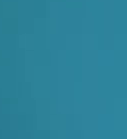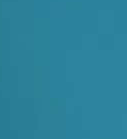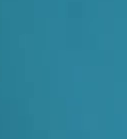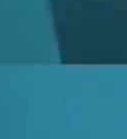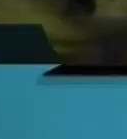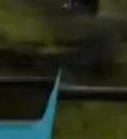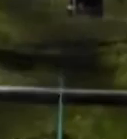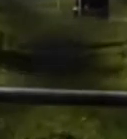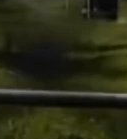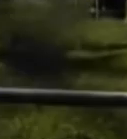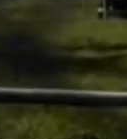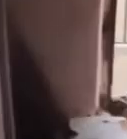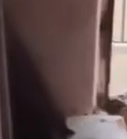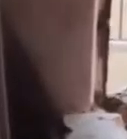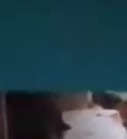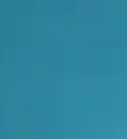Дякую.